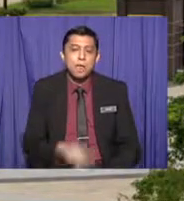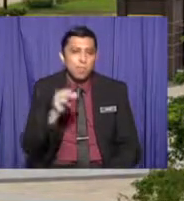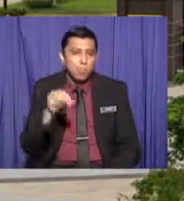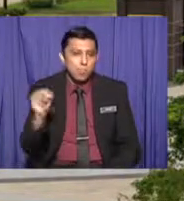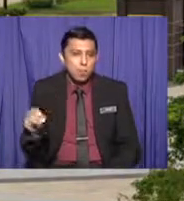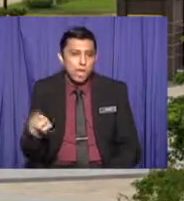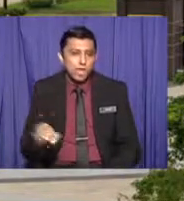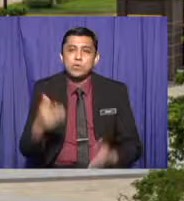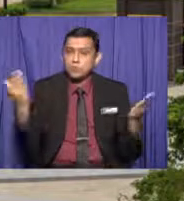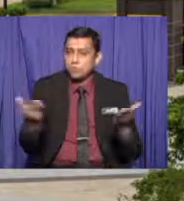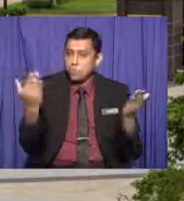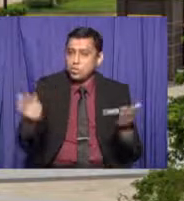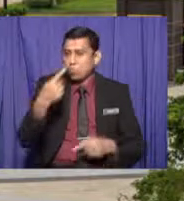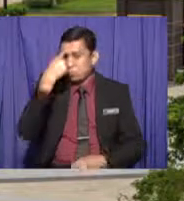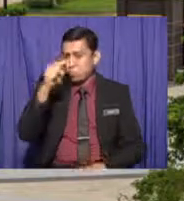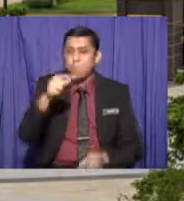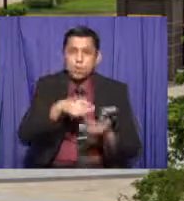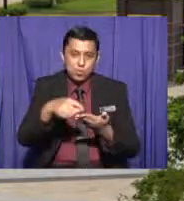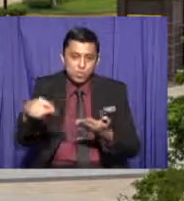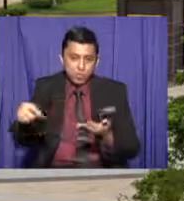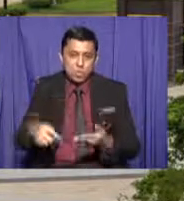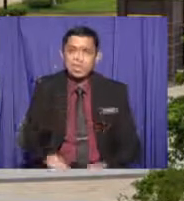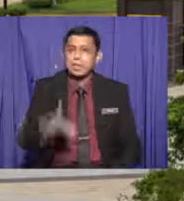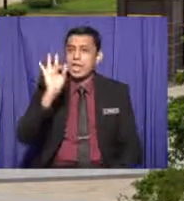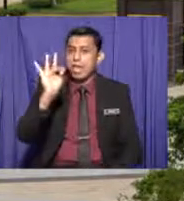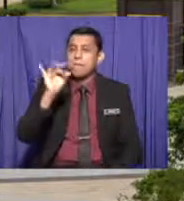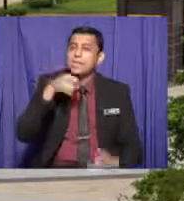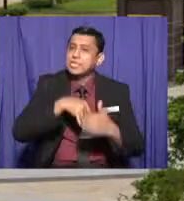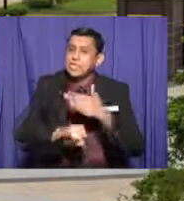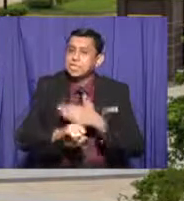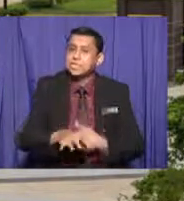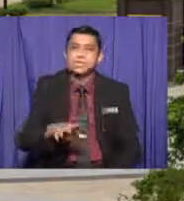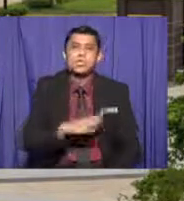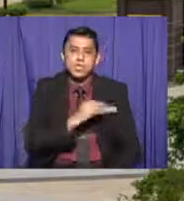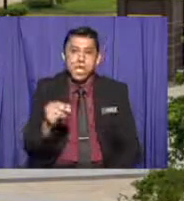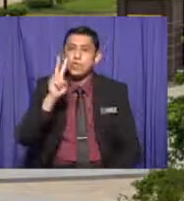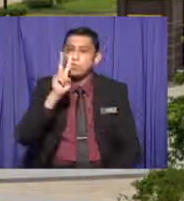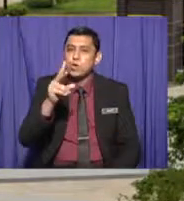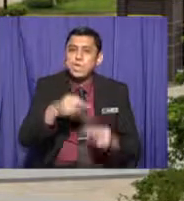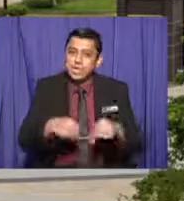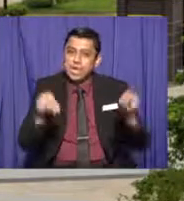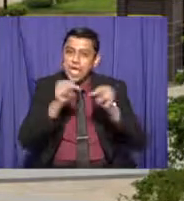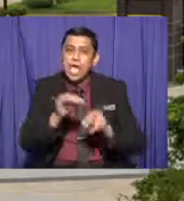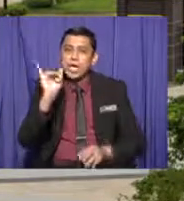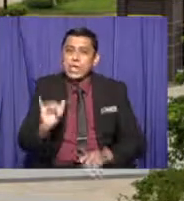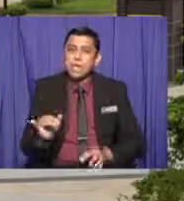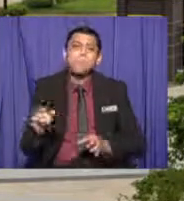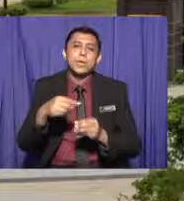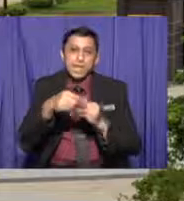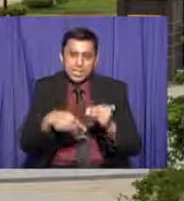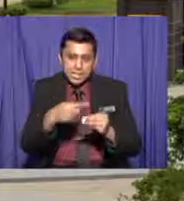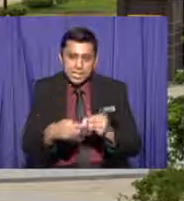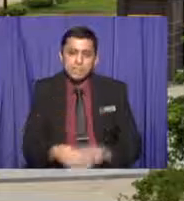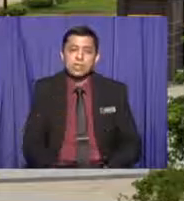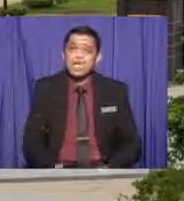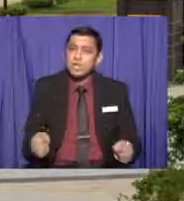murid-murid digalakkan untuk menulis 8 isi dan 2 nilai yang berkaitan